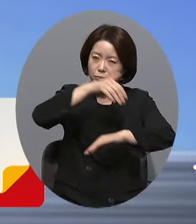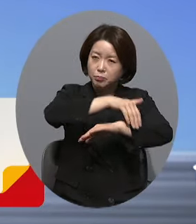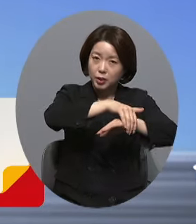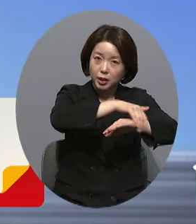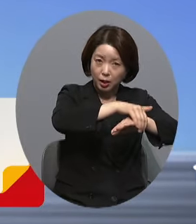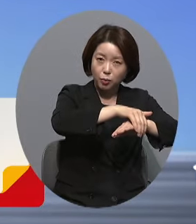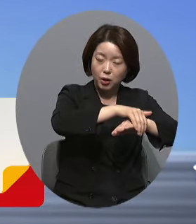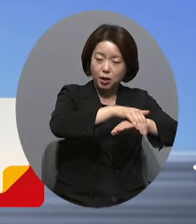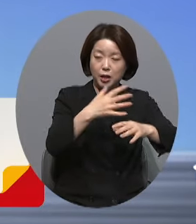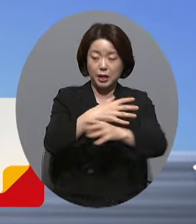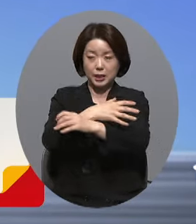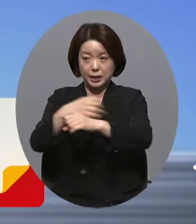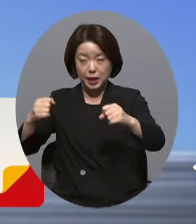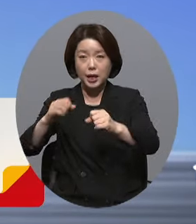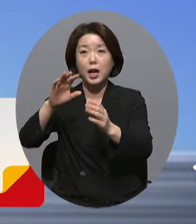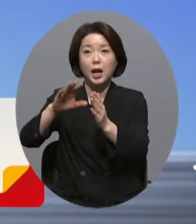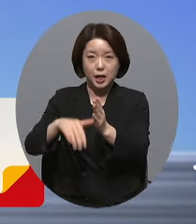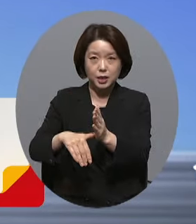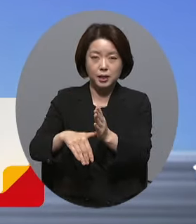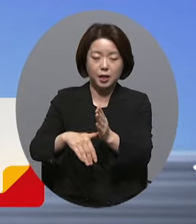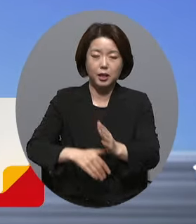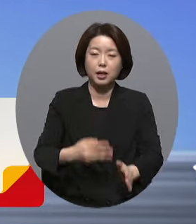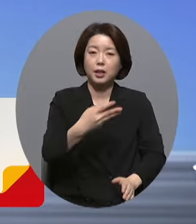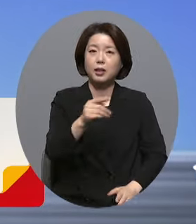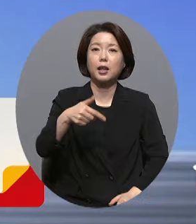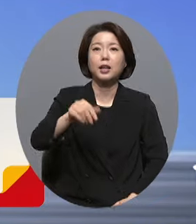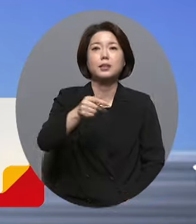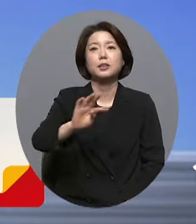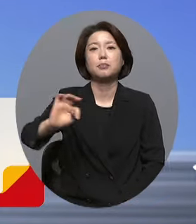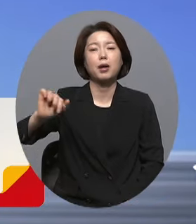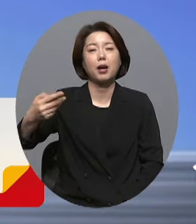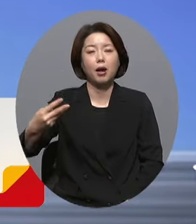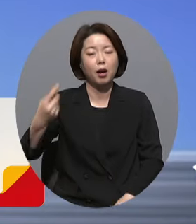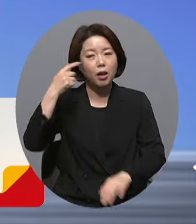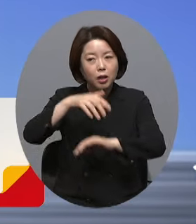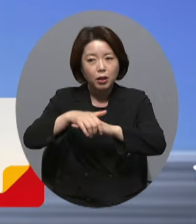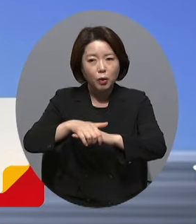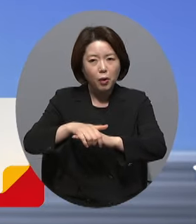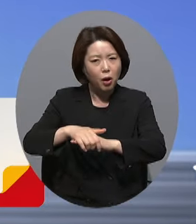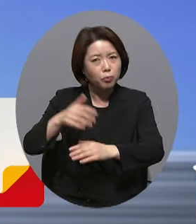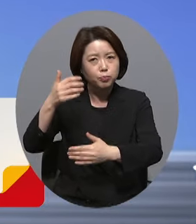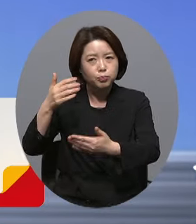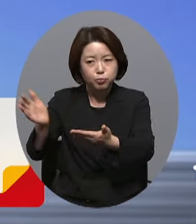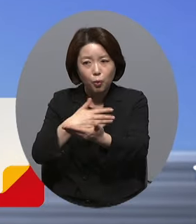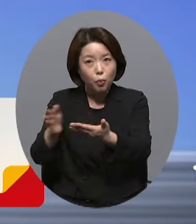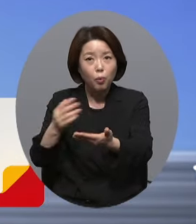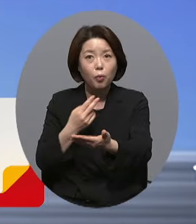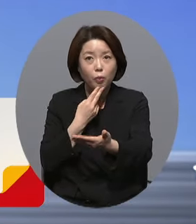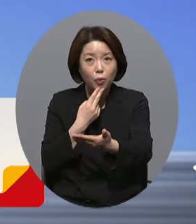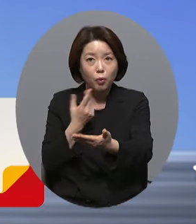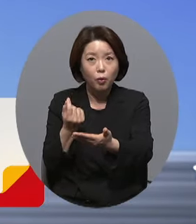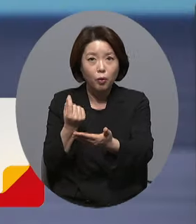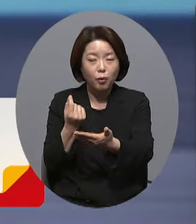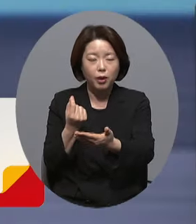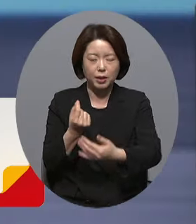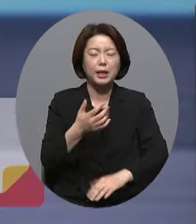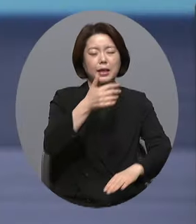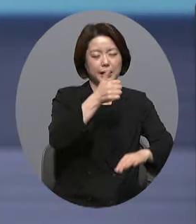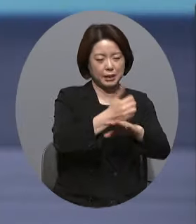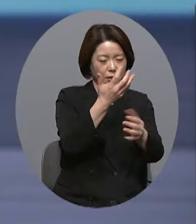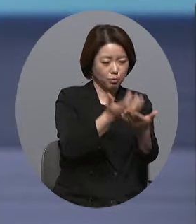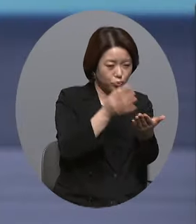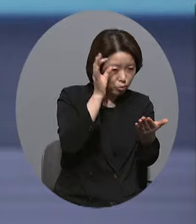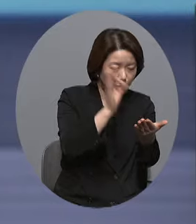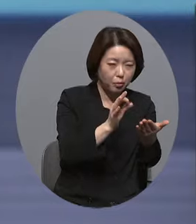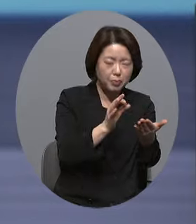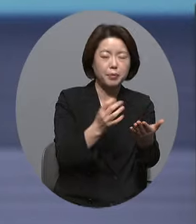뭡니까? 계약을 맺을 때는 타지마할 방문이 아예 없었다 이런 뜻이 되는 겁니까? 결과적으로 문서만 봤을 때는